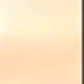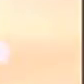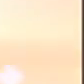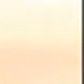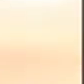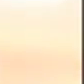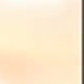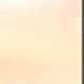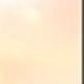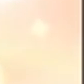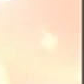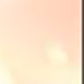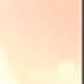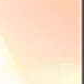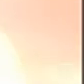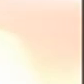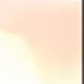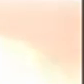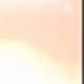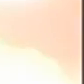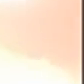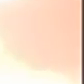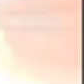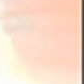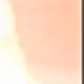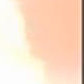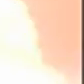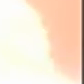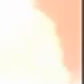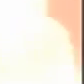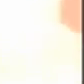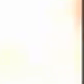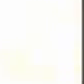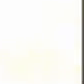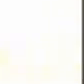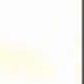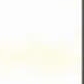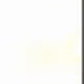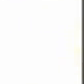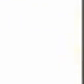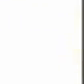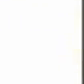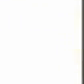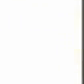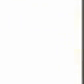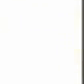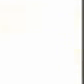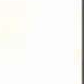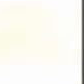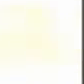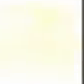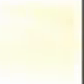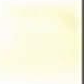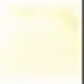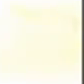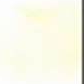แล้ววันนี้ก็มาถึงวันที่คนทั้งโลกตื่นตะลึงลึกซึ้งกับศิลปะมวยไทย